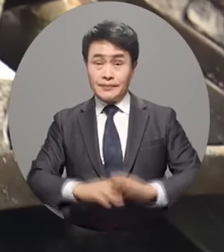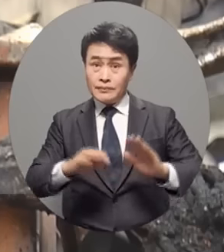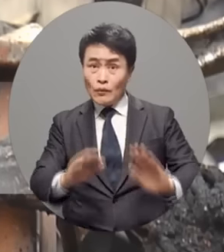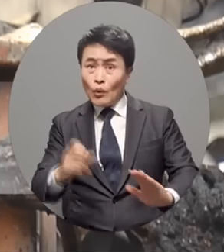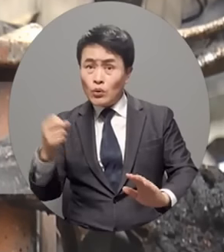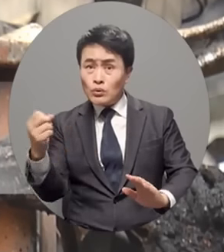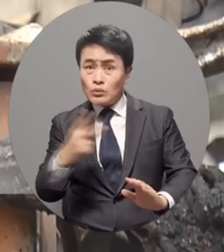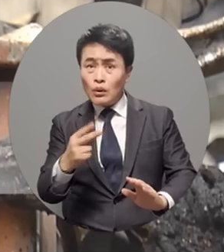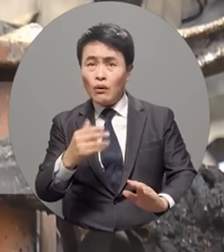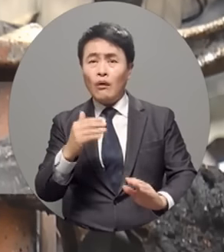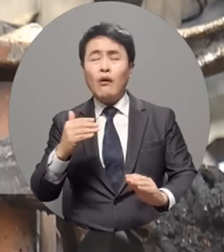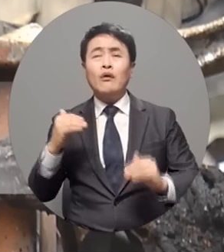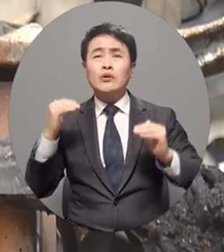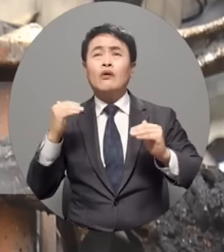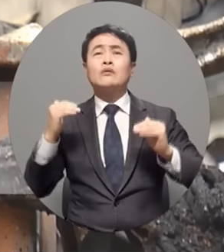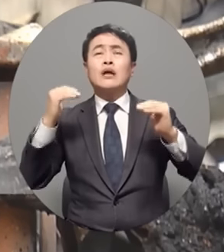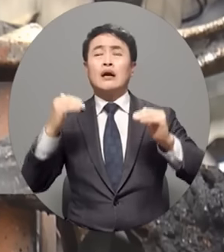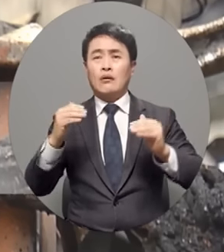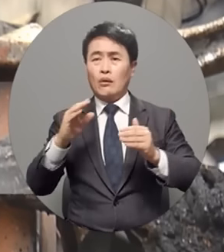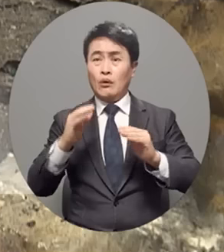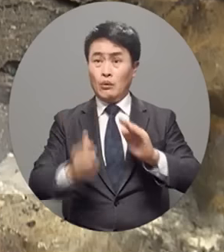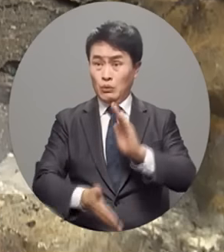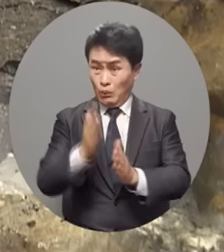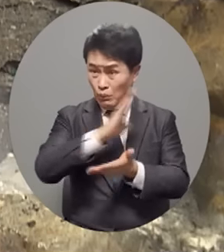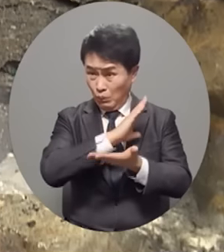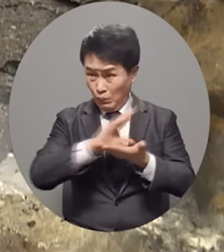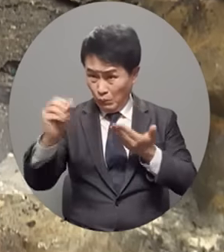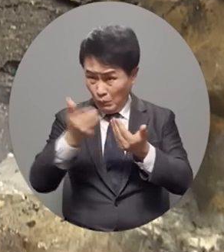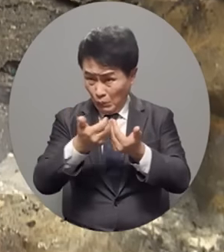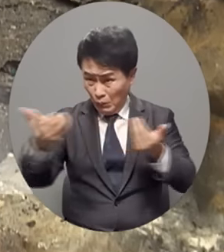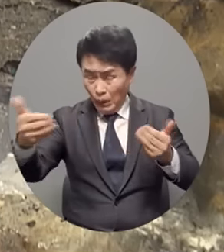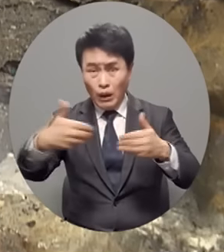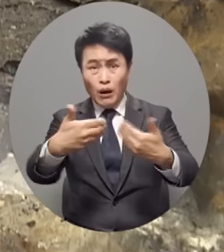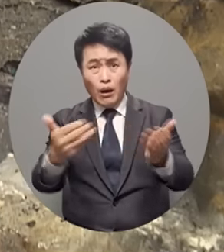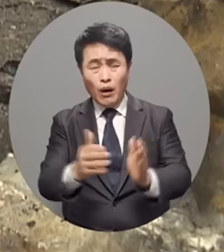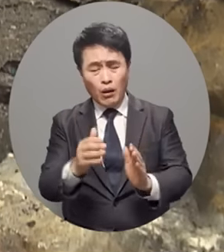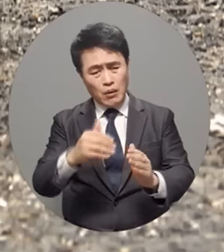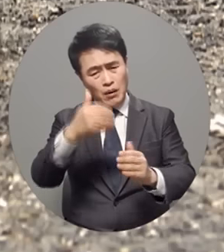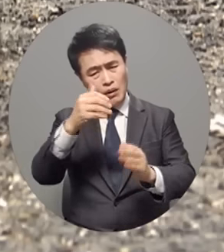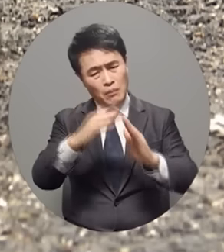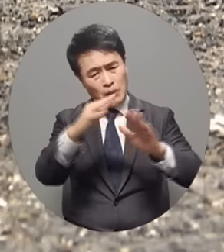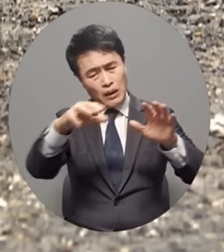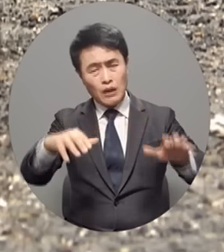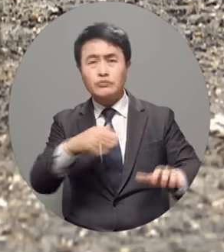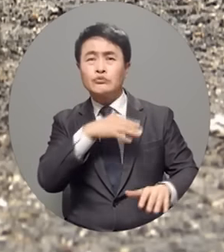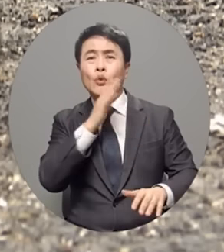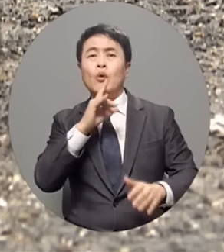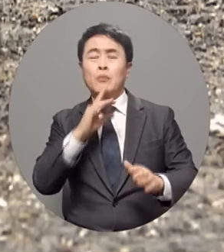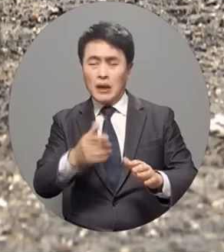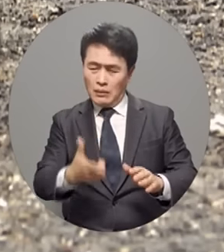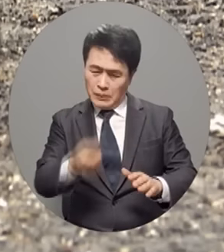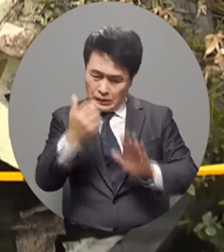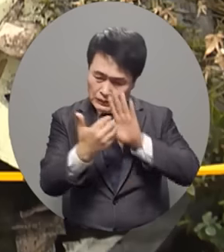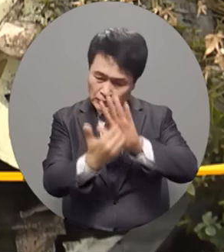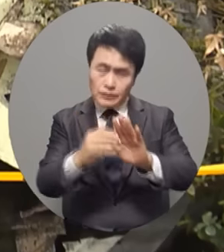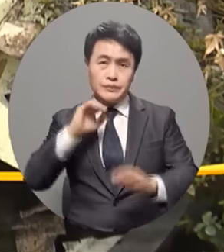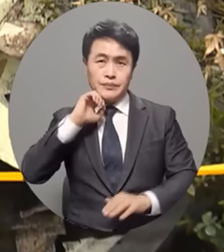게다가 청장년층은 도시로 떠나고 마을에 노인들만 남아 있는 경우가 대부분이어서 초기 대응도